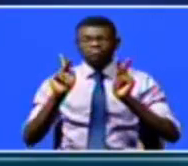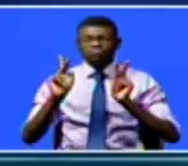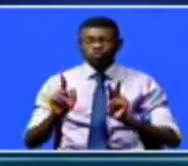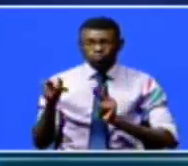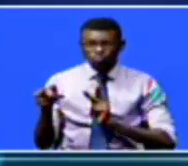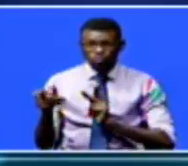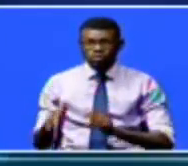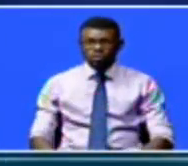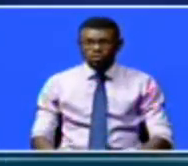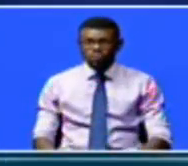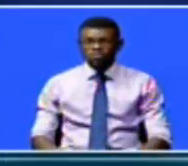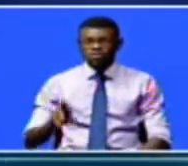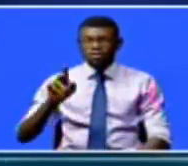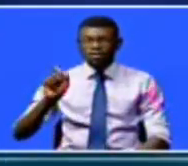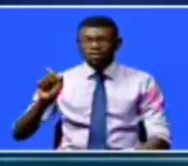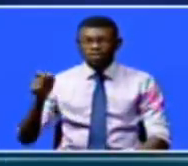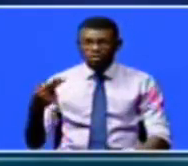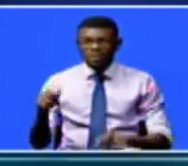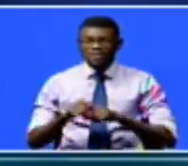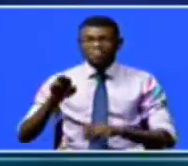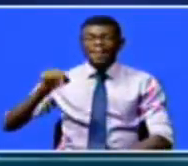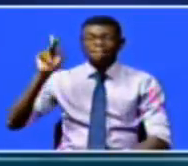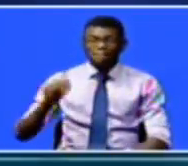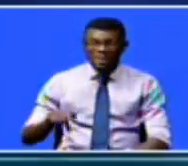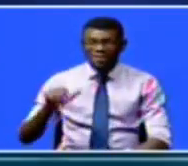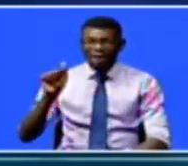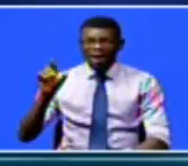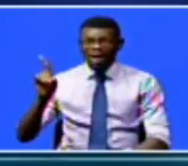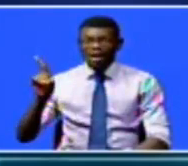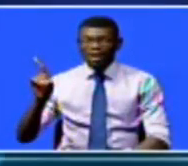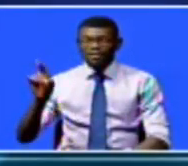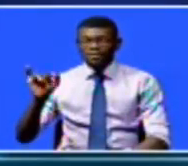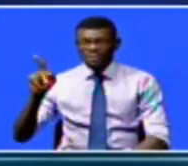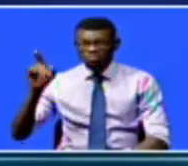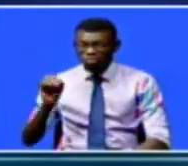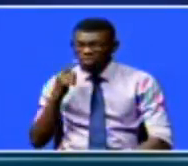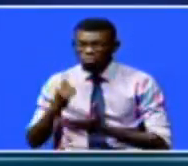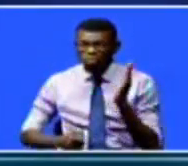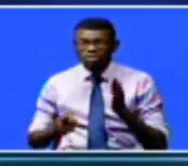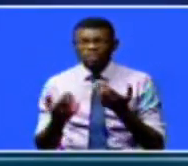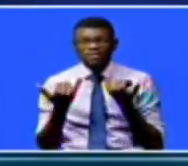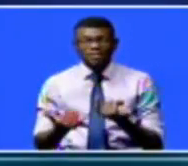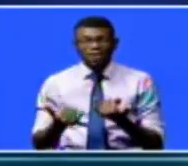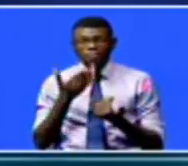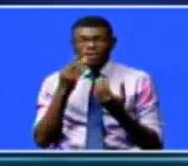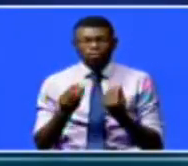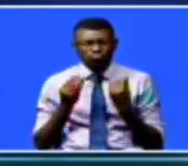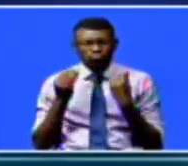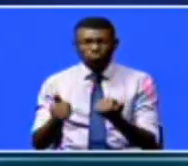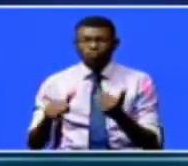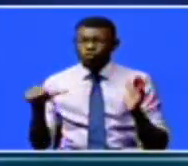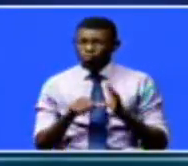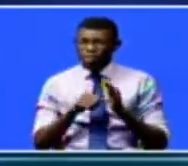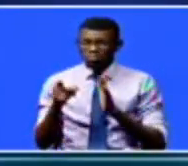na mbunge wa eneo bunge la Karachuonyo Adipo Okuome, viongozi hao wamesema muda umefika wa swala hilo kuangaziwa